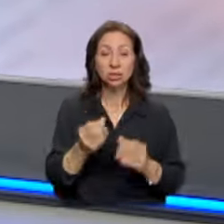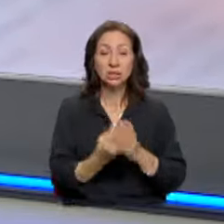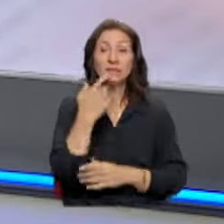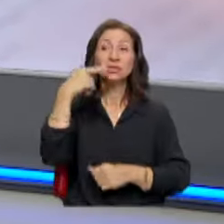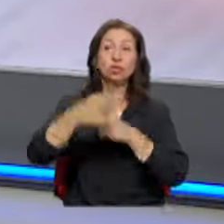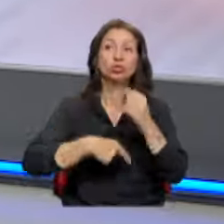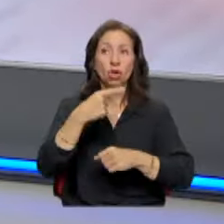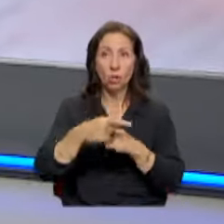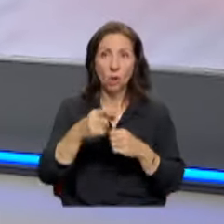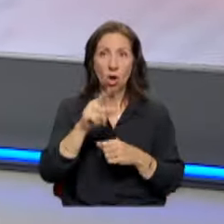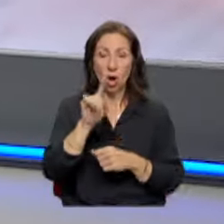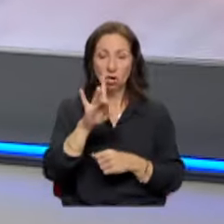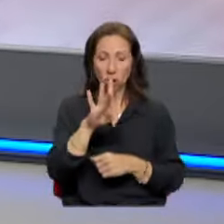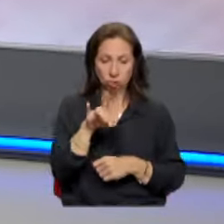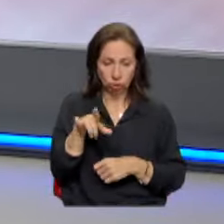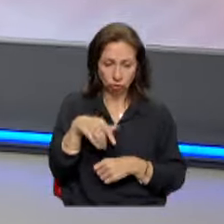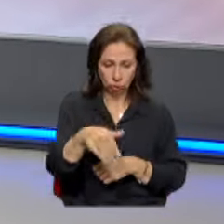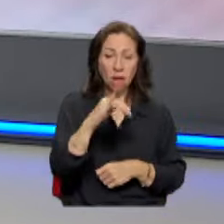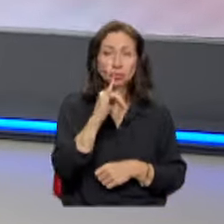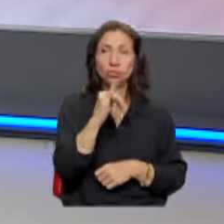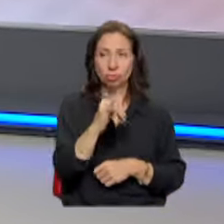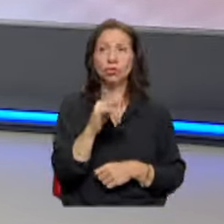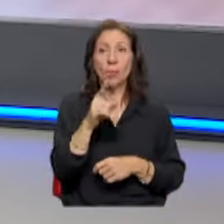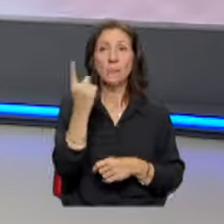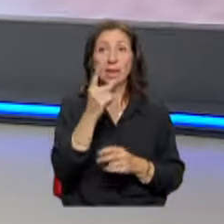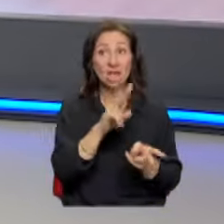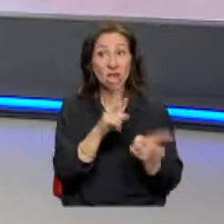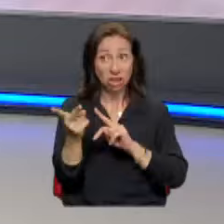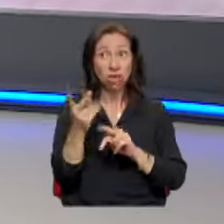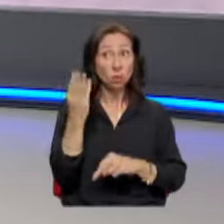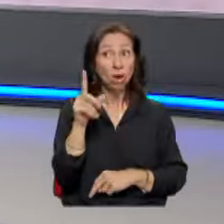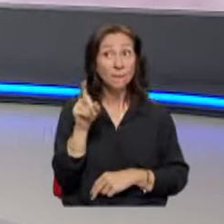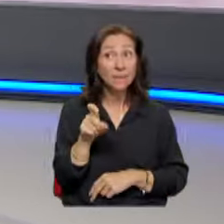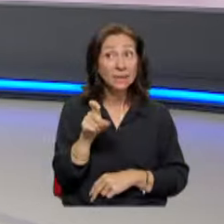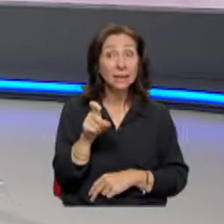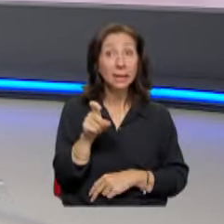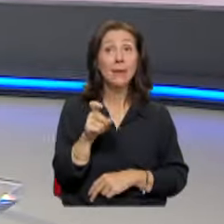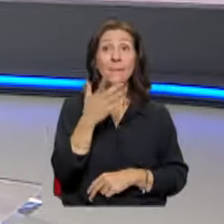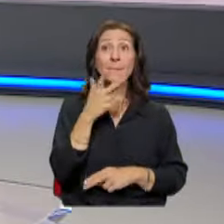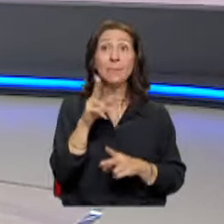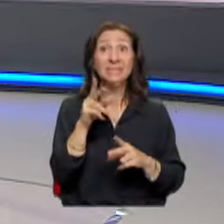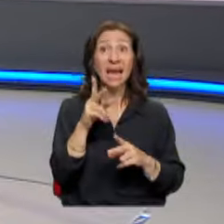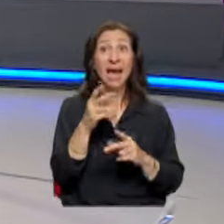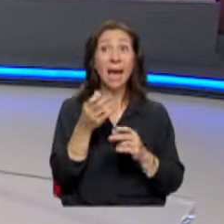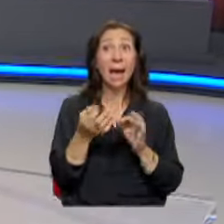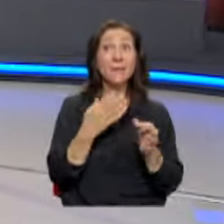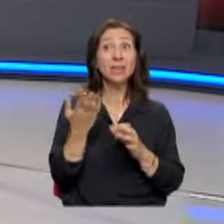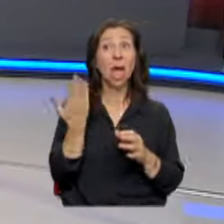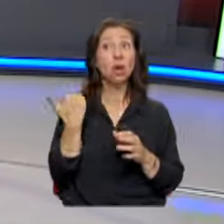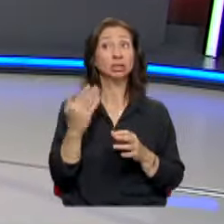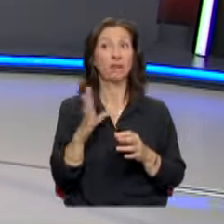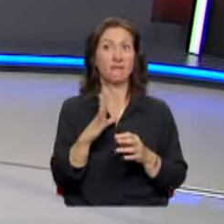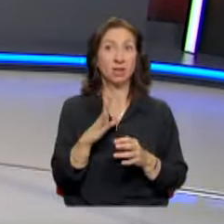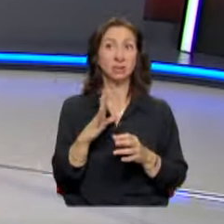kuruluş yıldönümü ayın 14'ü sevgili izleyenler bakalım böyle bir geçiş gerçekleşecek mi benzer sinyaller daha önce